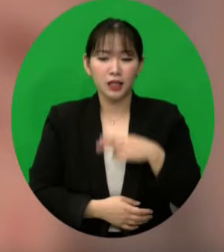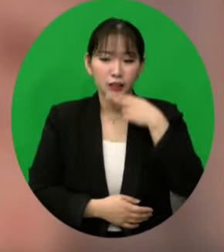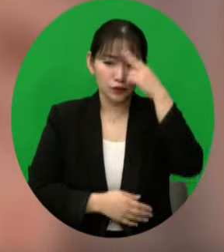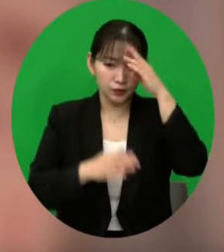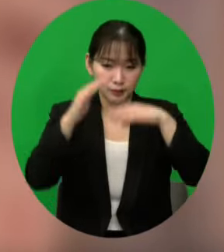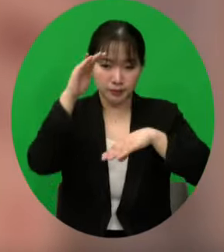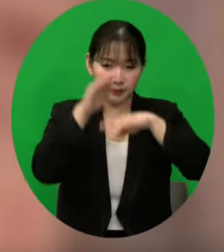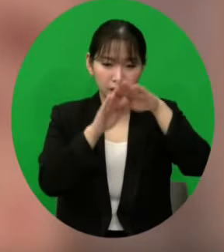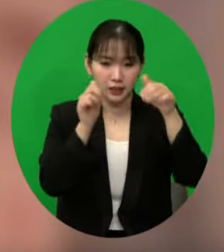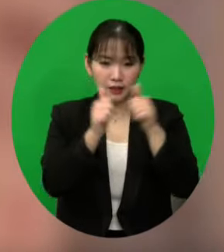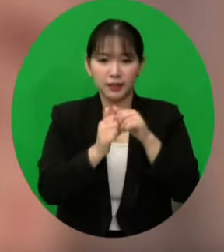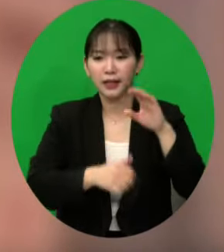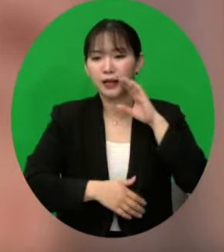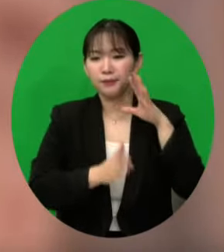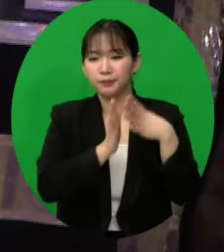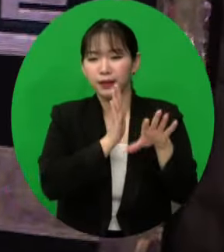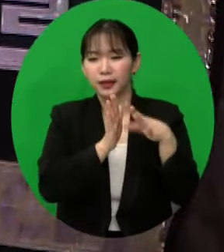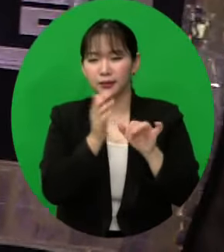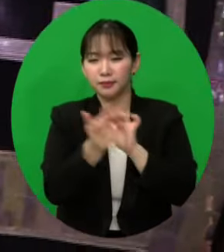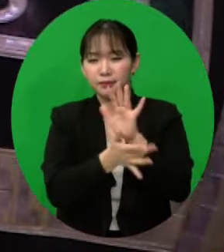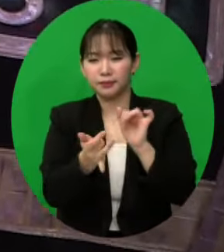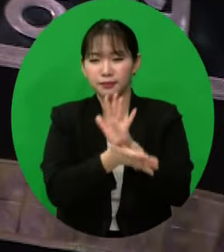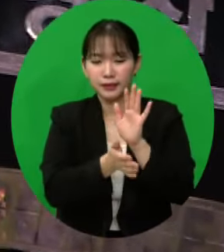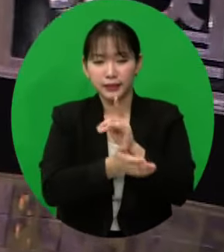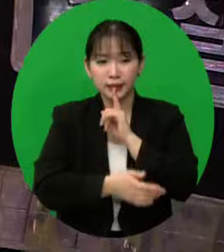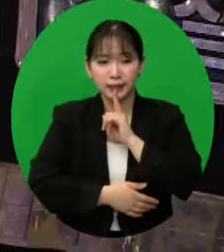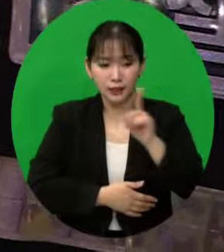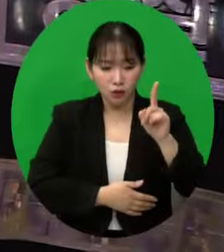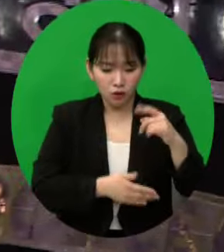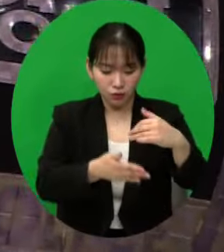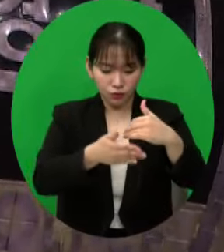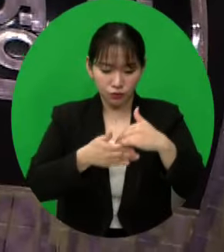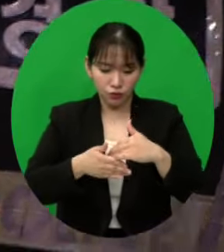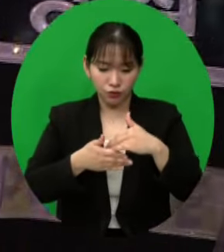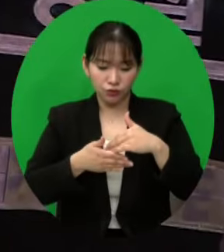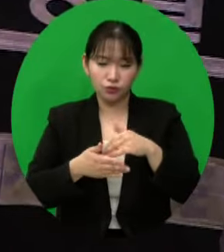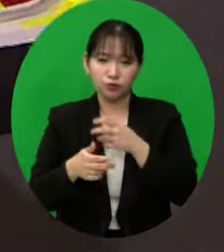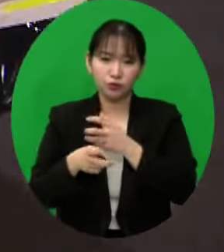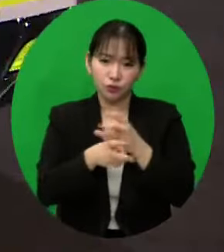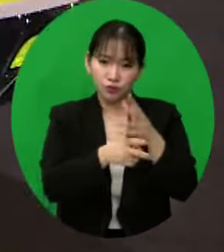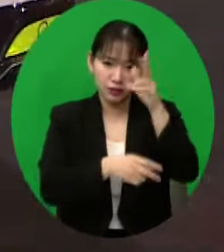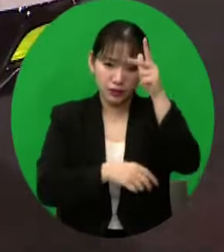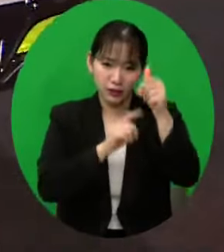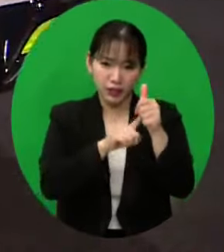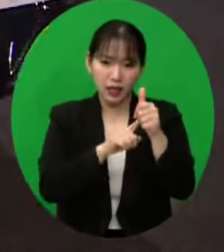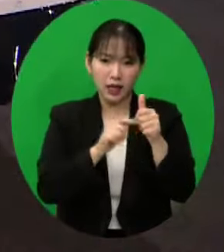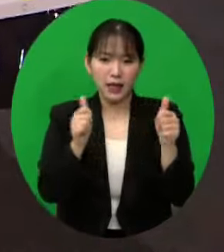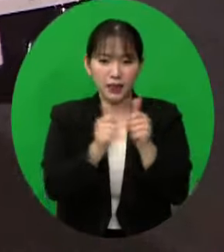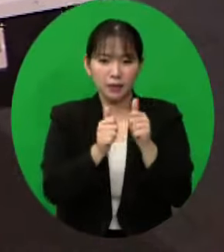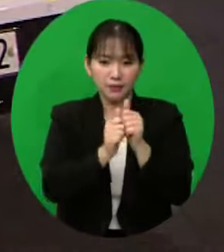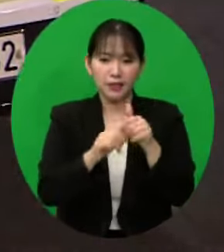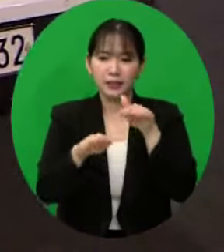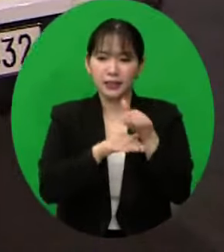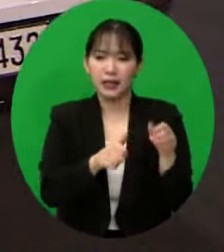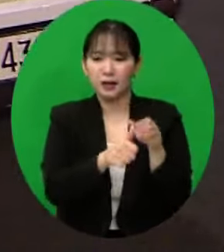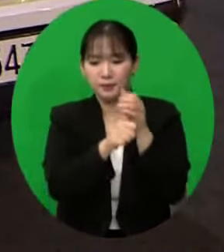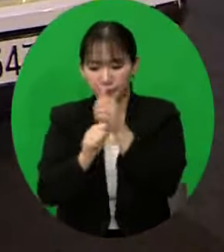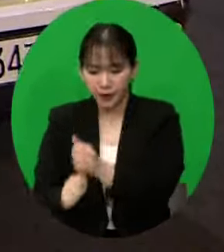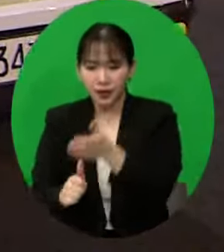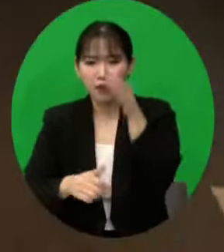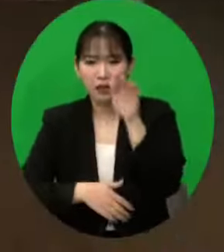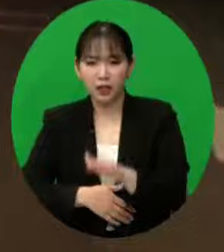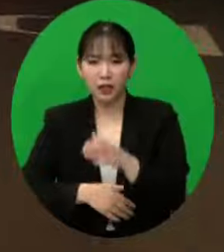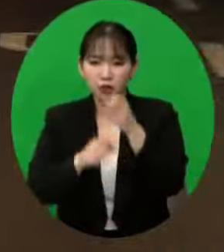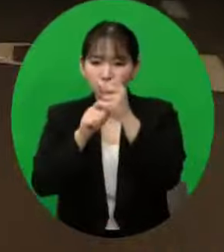취한 남성이 카페에서 행패를 부린다는 신고를 받고 출동한 경찰. 남성을 겨우 순찰차에 태워보지만 거주지를